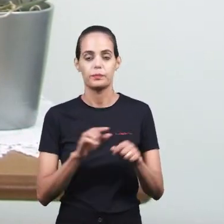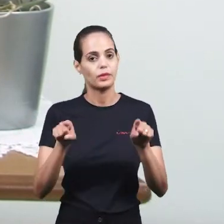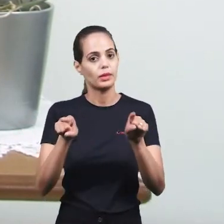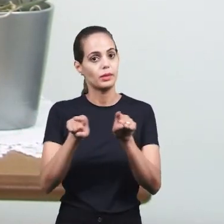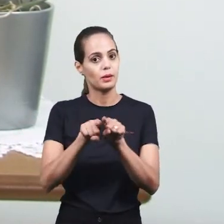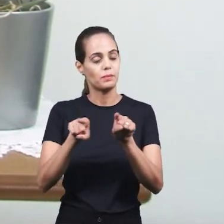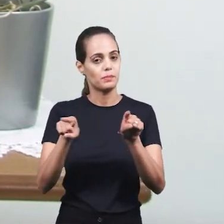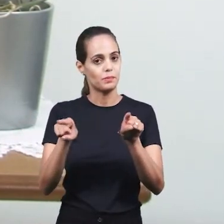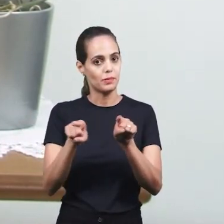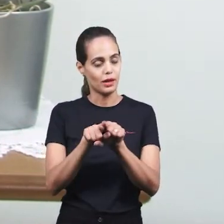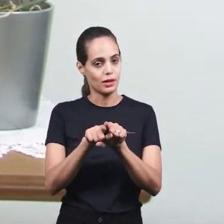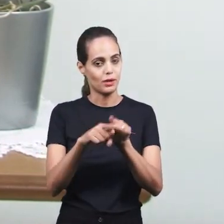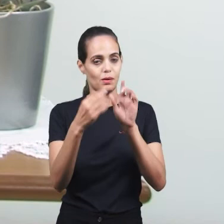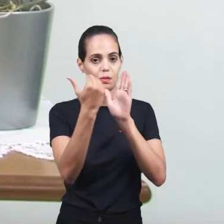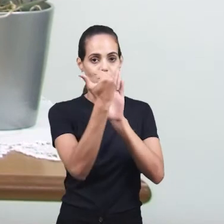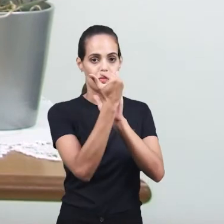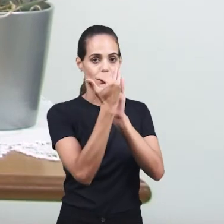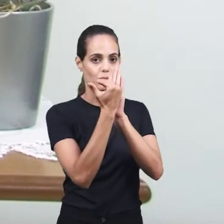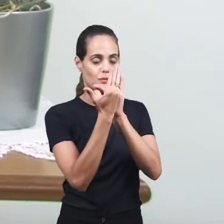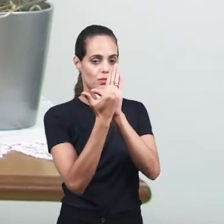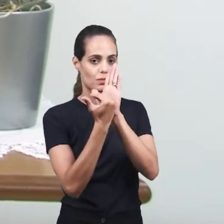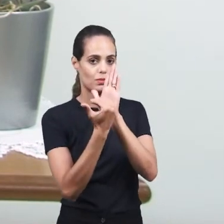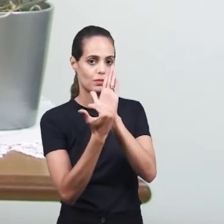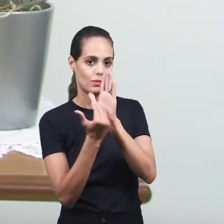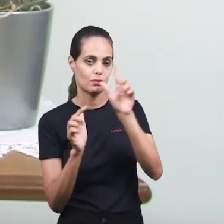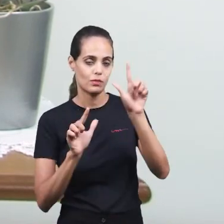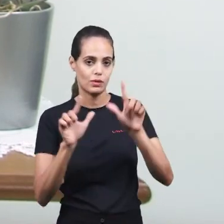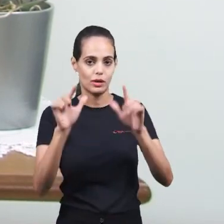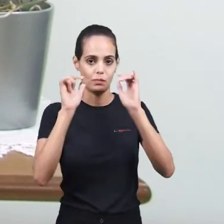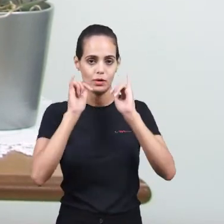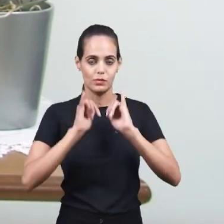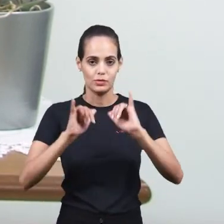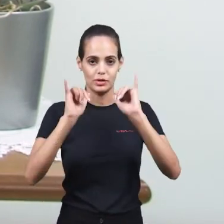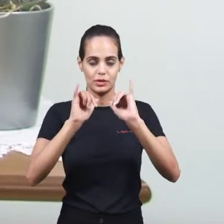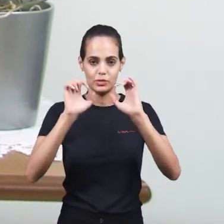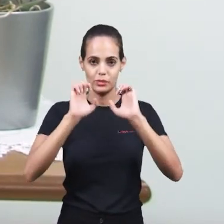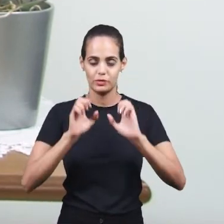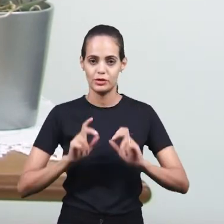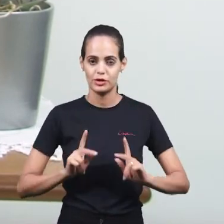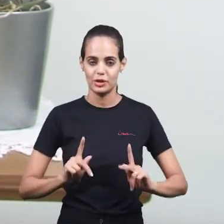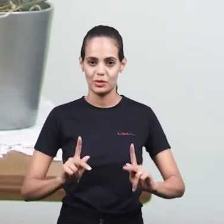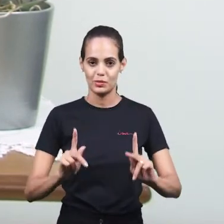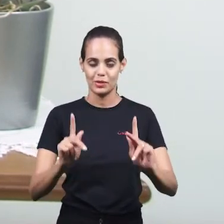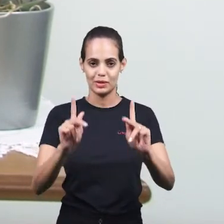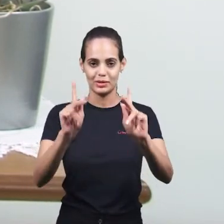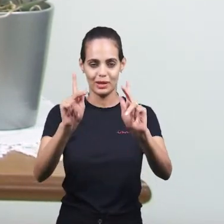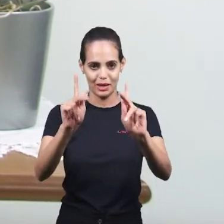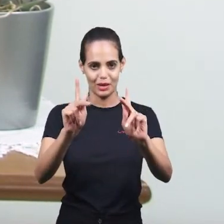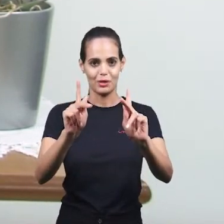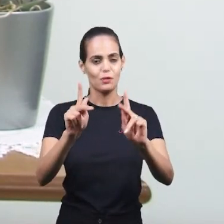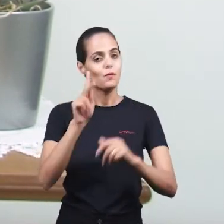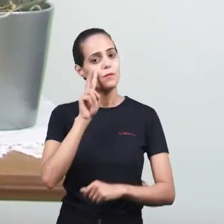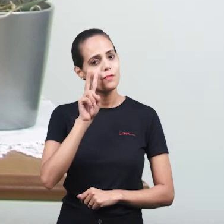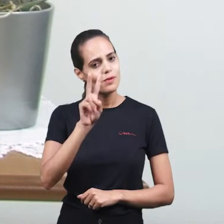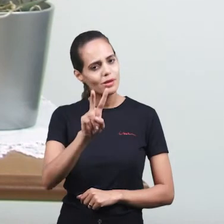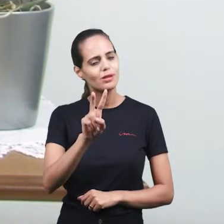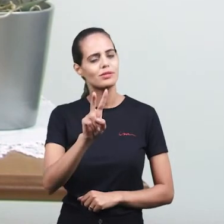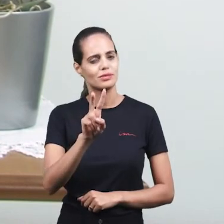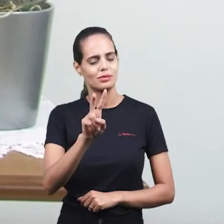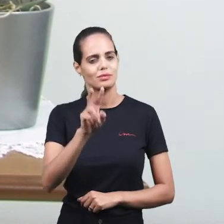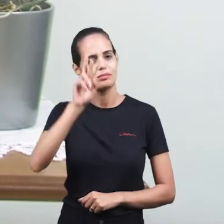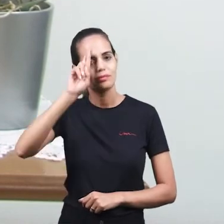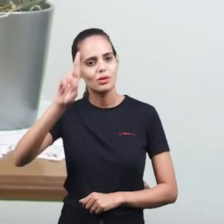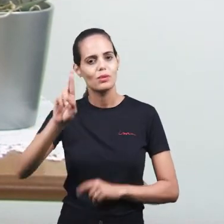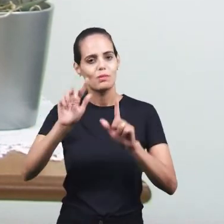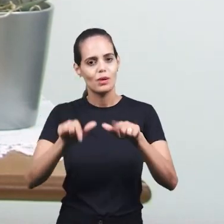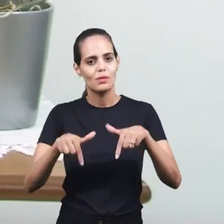нашем канале на YouTube мы транслируем программу, провозглашая вечное Евангелие, и Бог имеет великое благословение для